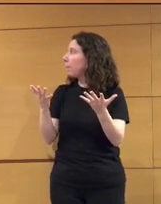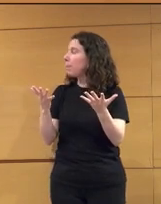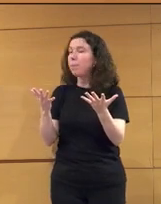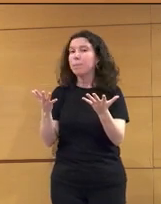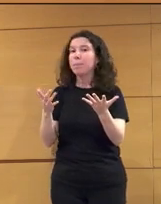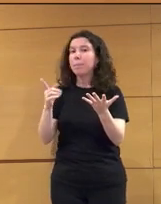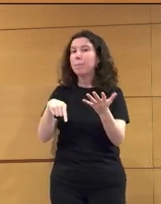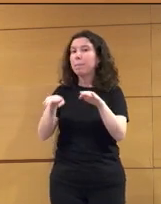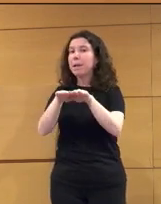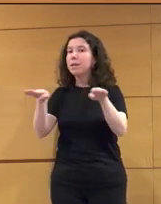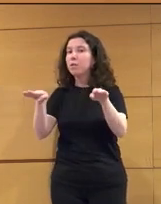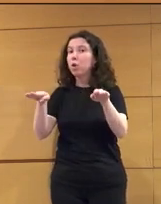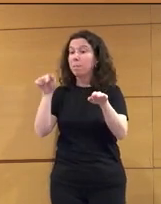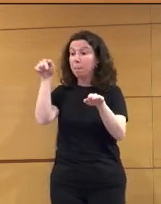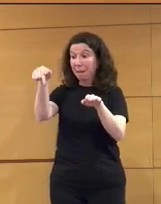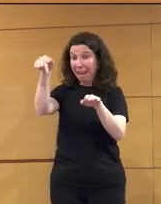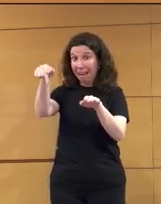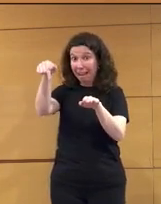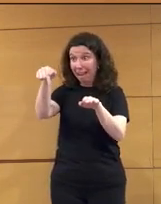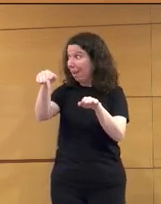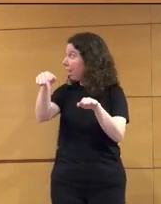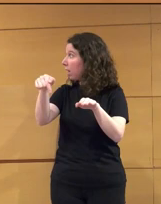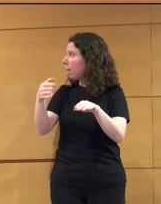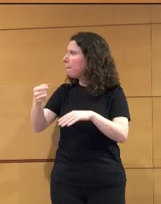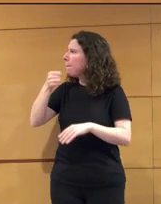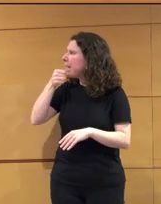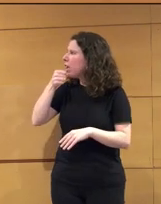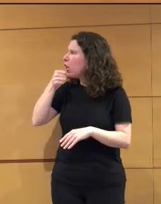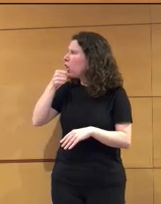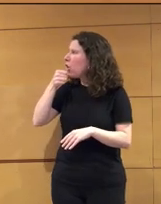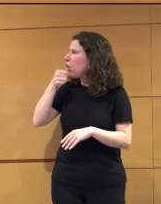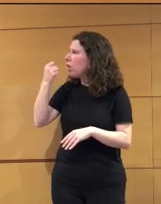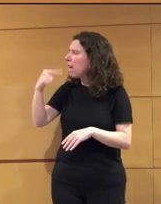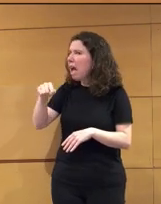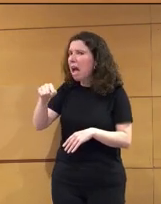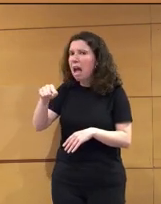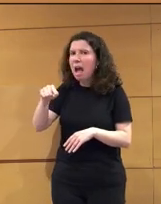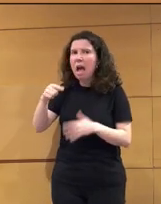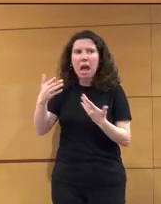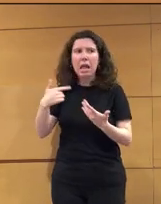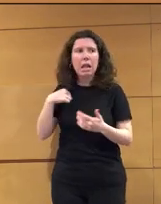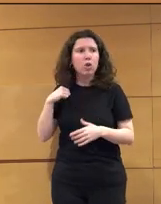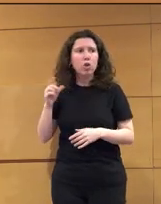Depèn de com estigui la plataforma... Teniu el micro? Ara no el tinc. Ah.